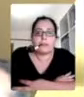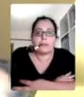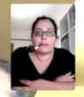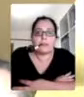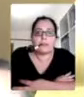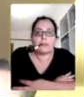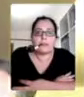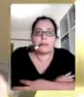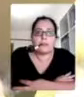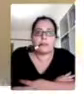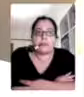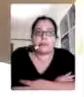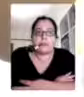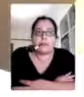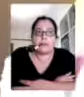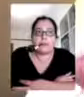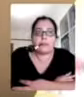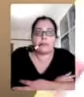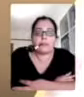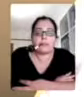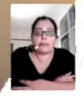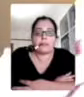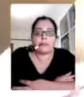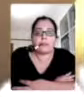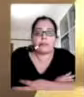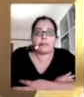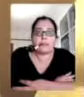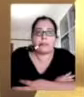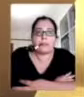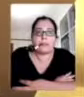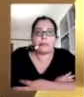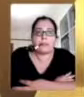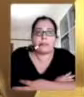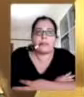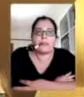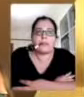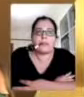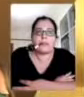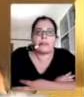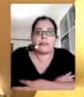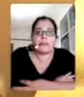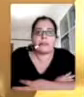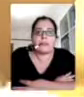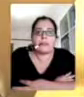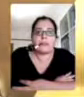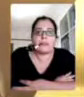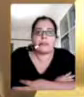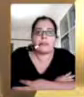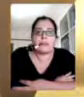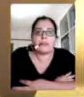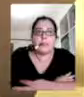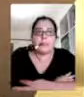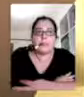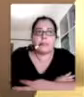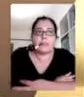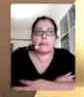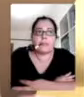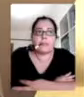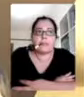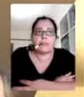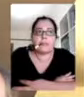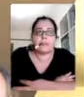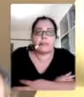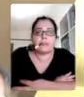önce de hazırlamıştım. Şöyle gördüğünüz bir tane şey selpak. Bunu ben ikiye katlıyorum. Islatıyorum. Elimde